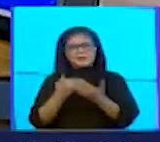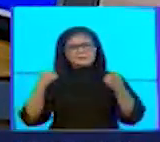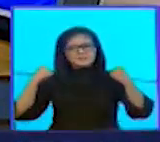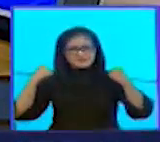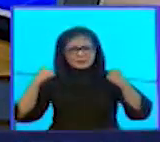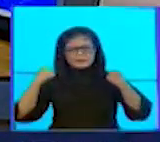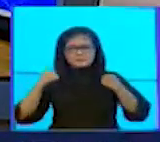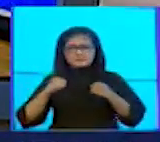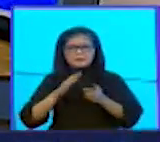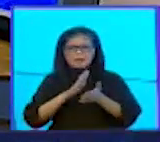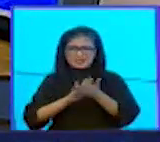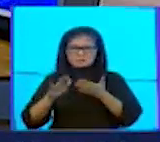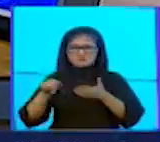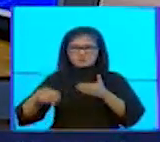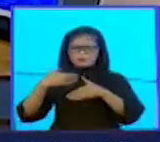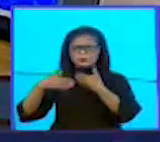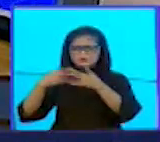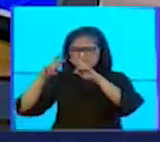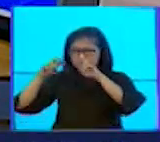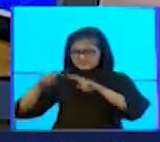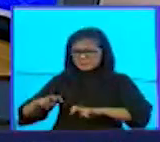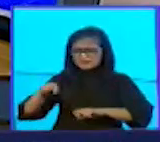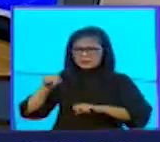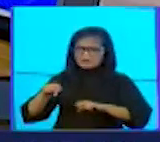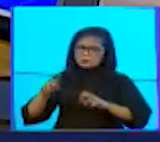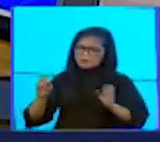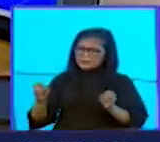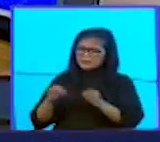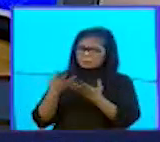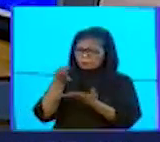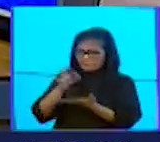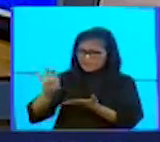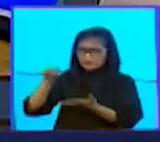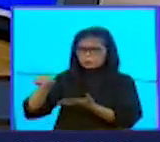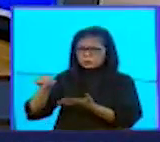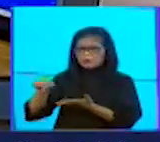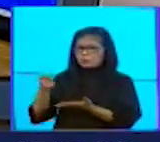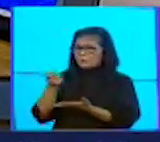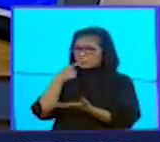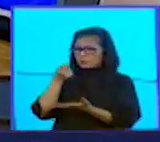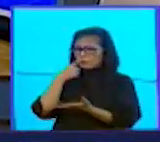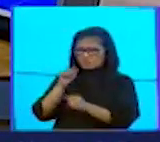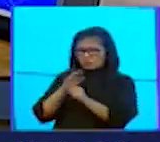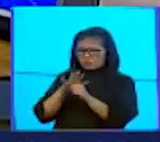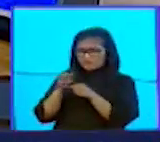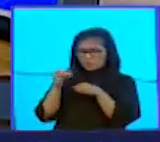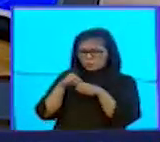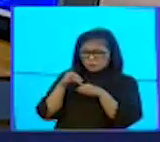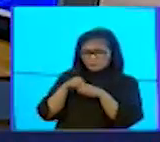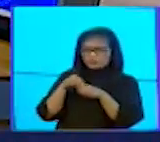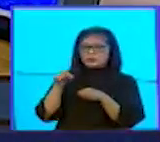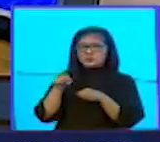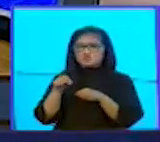penyidikan tadi Apakah ada temuan baru Pak terkait dengan penimbunan obat qobid naintin dan juga pemanfaatan atau memodifikasi